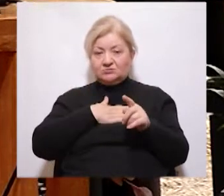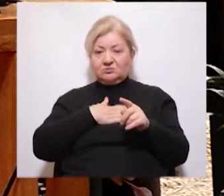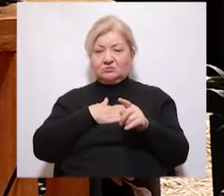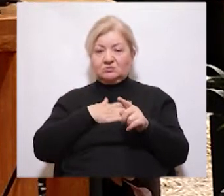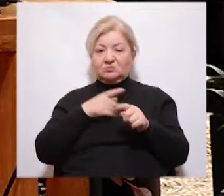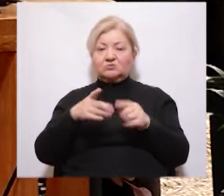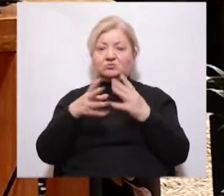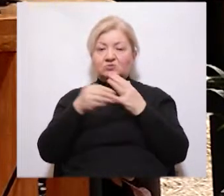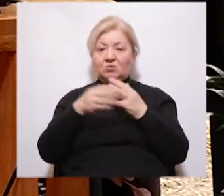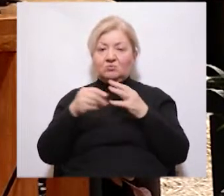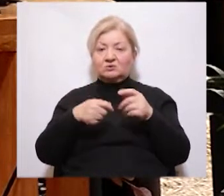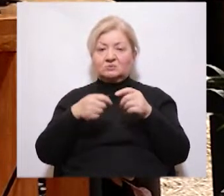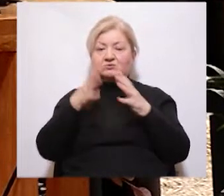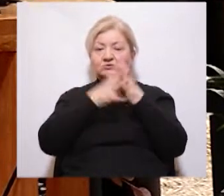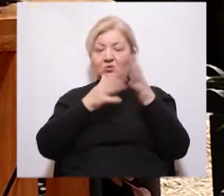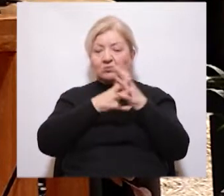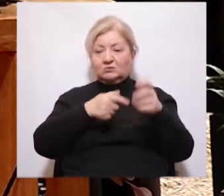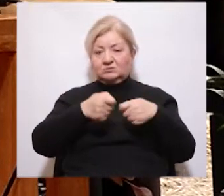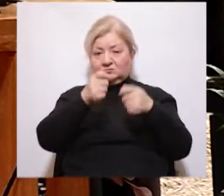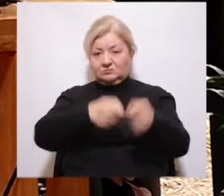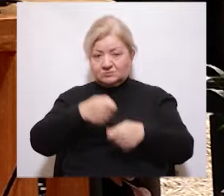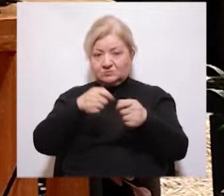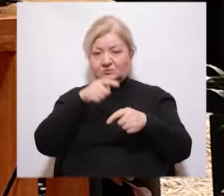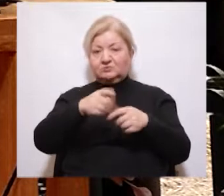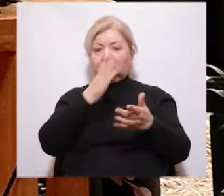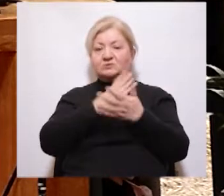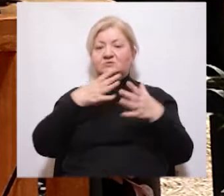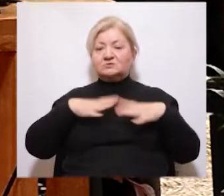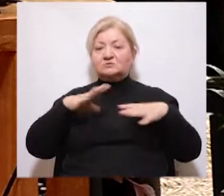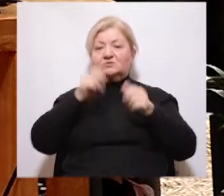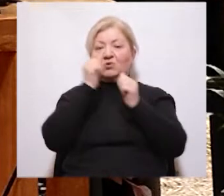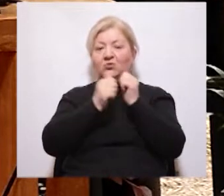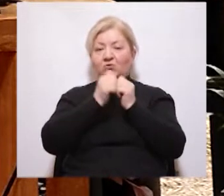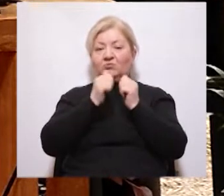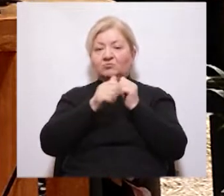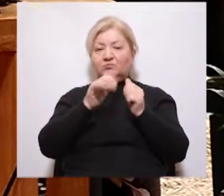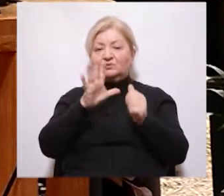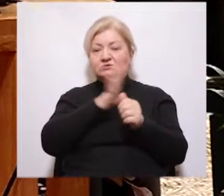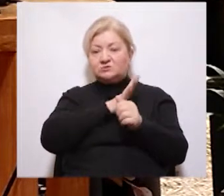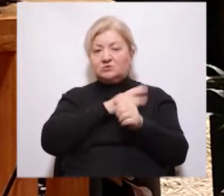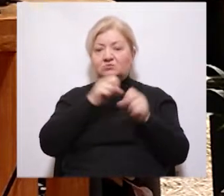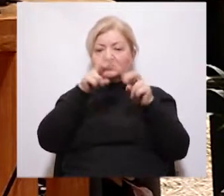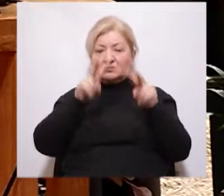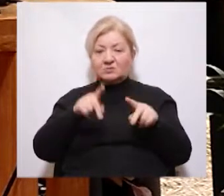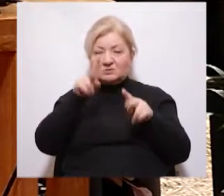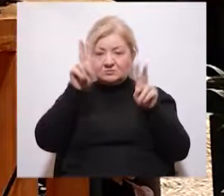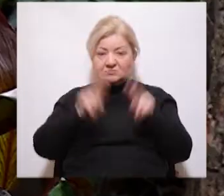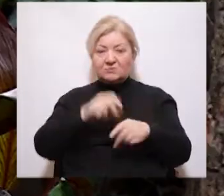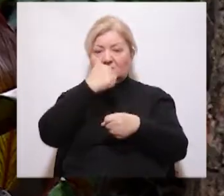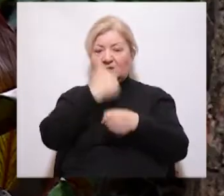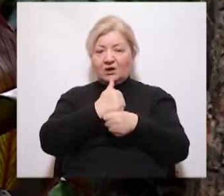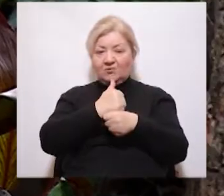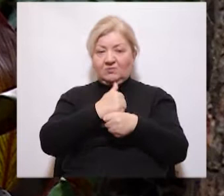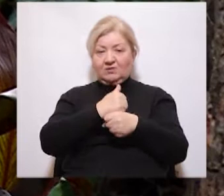განსაკუთრებით ჩვენი ქვეყნისათვის, ეს გახლავთ სოფლის მეურნეობა. სოფლის მეურნეობა საქართველოსთვის ყოველთვის იყო